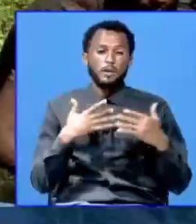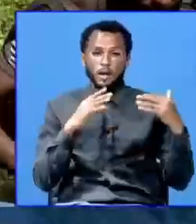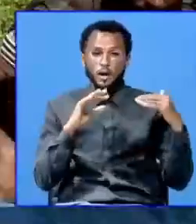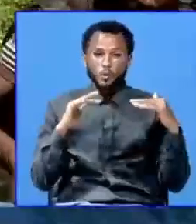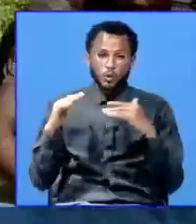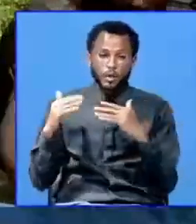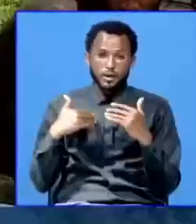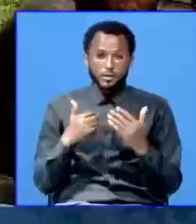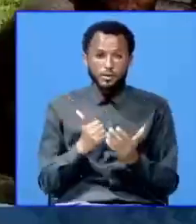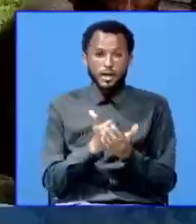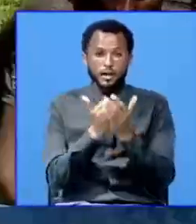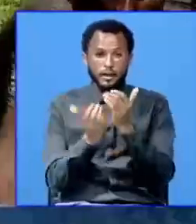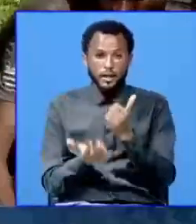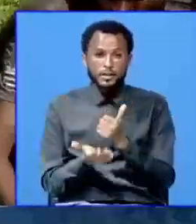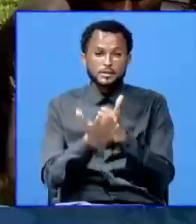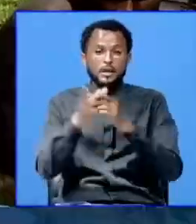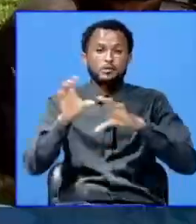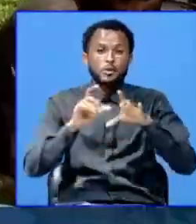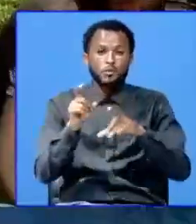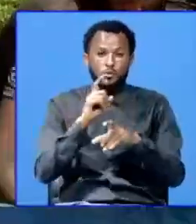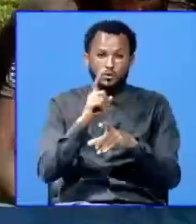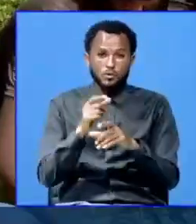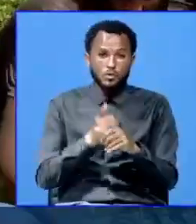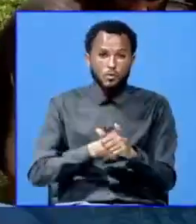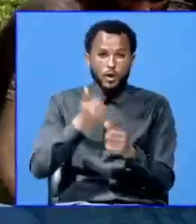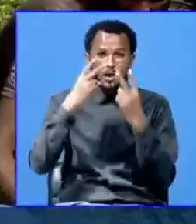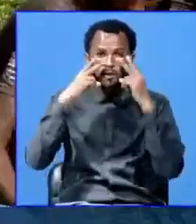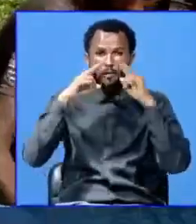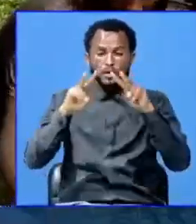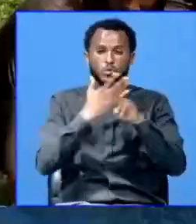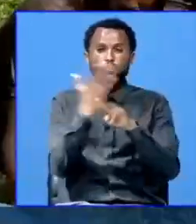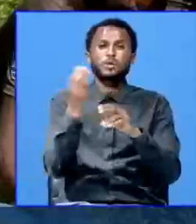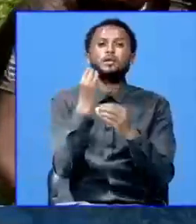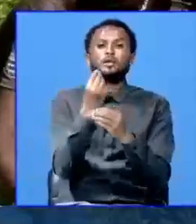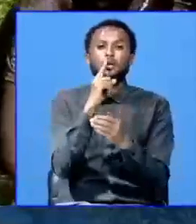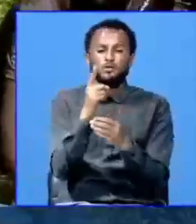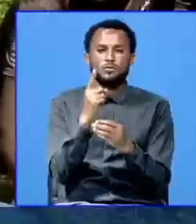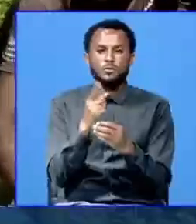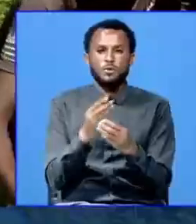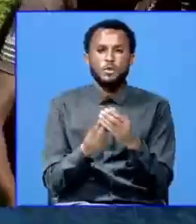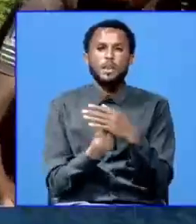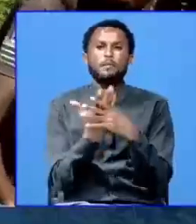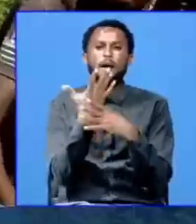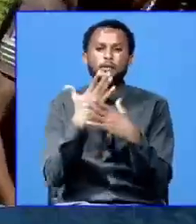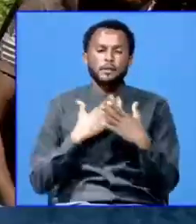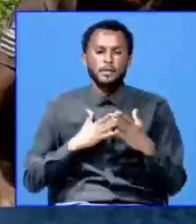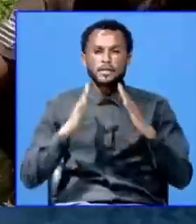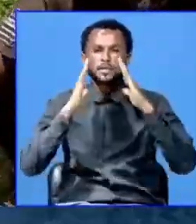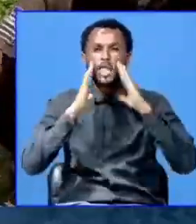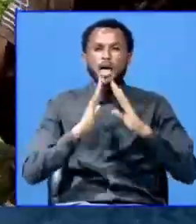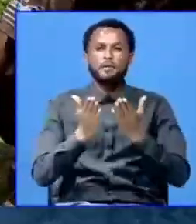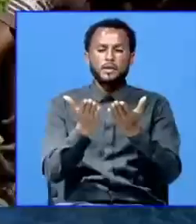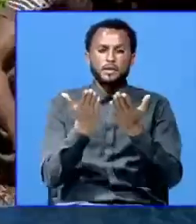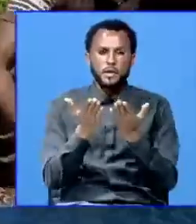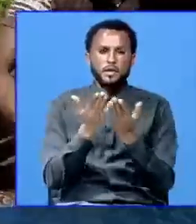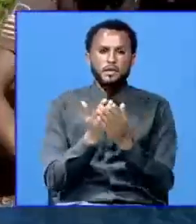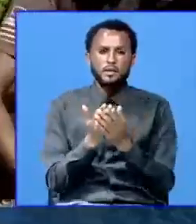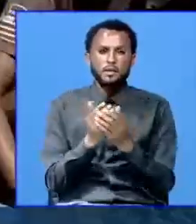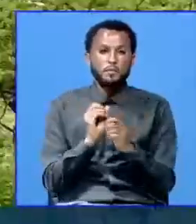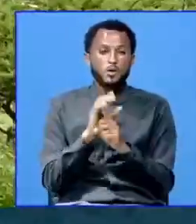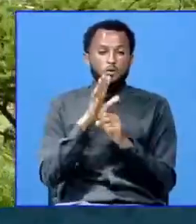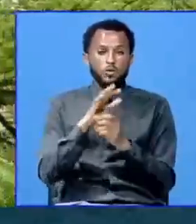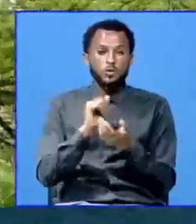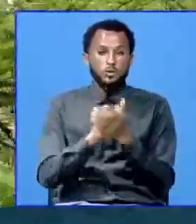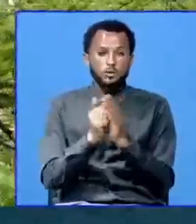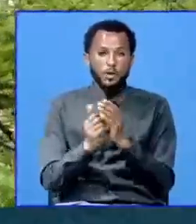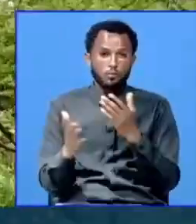ስለዚ ተሓጋጊዝና ንገብሮ ነገር ስለ ስለዚ እቲ ዋና ዘመላኽቶ ነገር እንታይ እዩ ንሕና ልምዓት ኢና ንደሊ ሰላም ኢና ንደሊ እቲ መልእኽቲ እውን ማለት